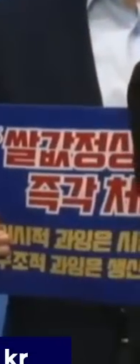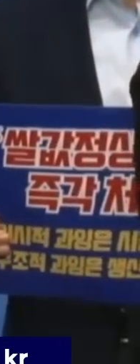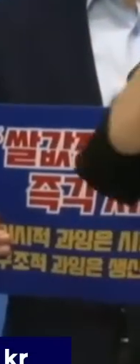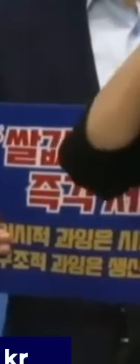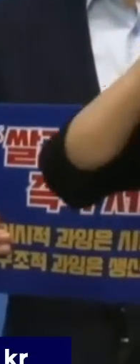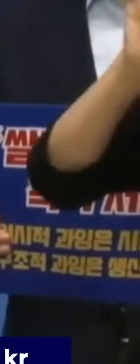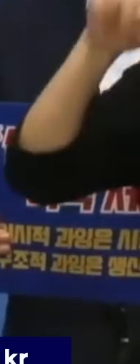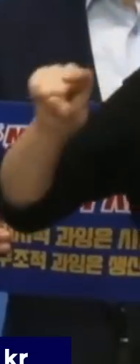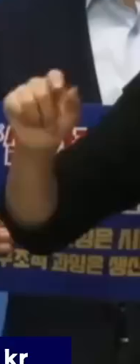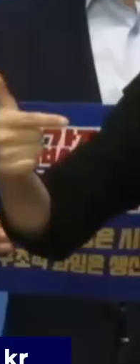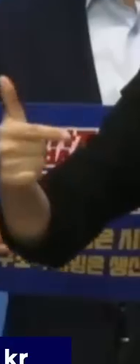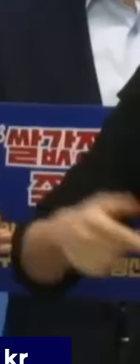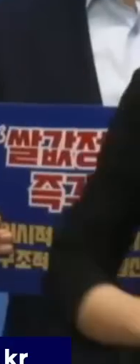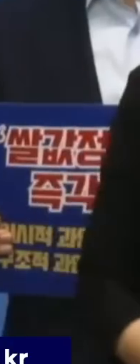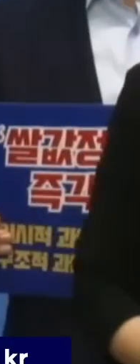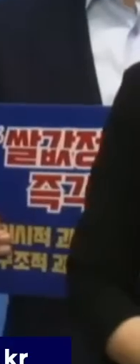홍기원 의원님 함께 하셨습니다.